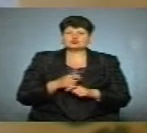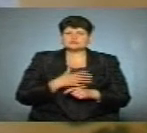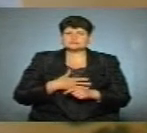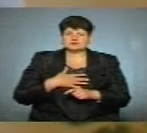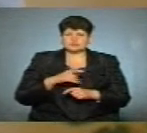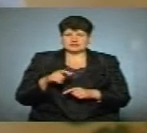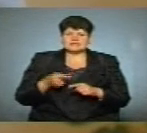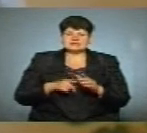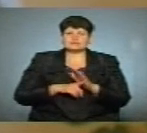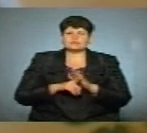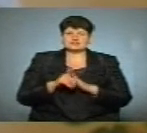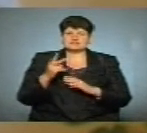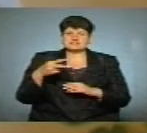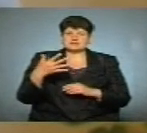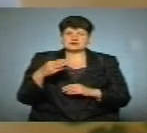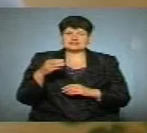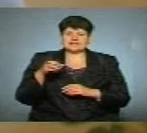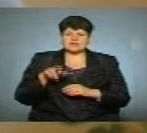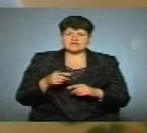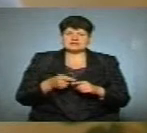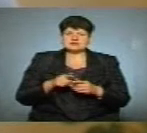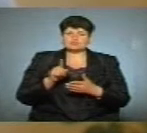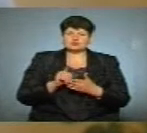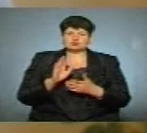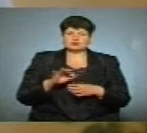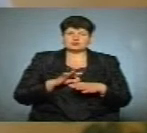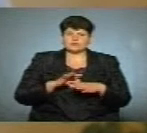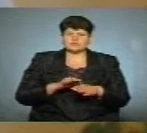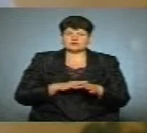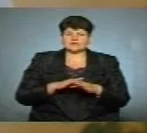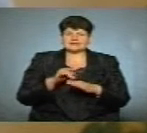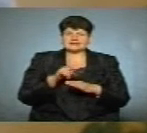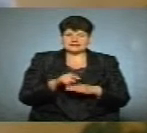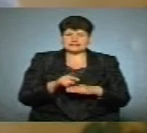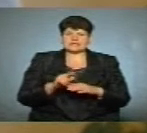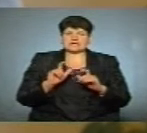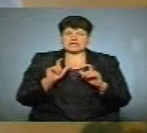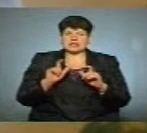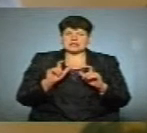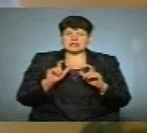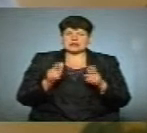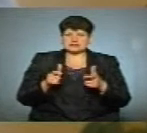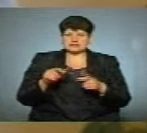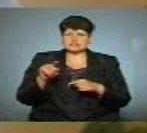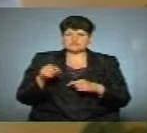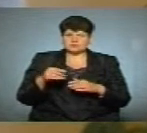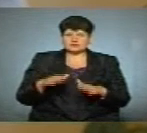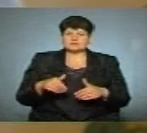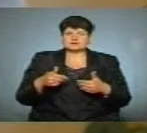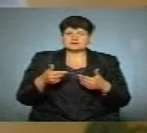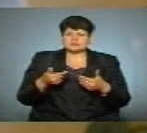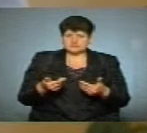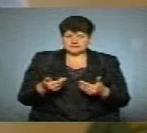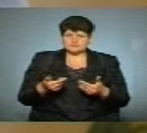починаючи з 25 травня. Єдине, що це обов'язково буде проводитися при дотриманні тих карантинних вимог, які доведені